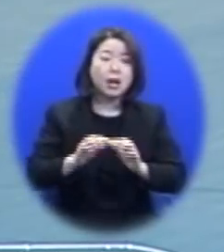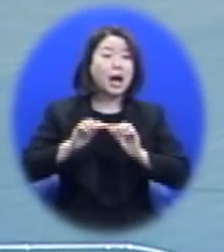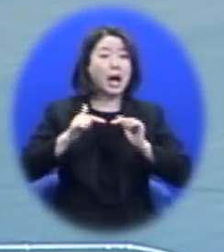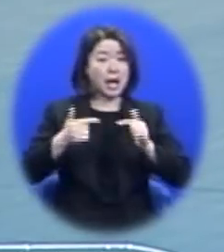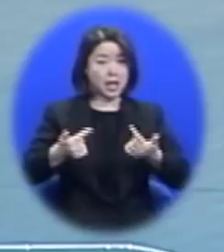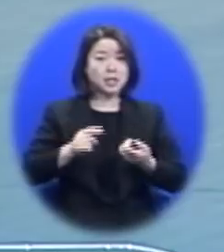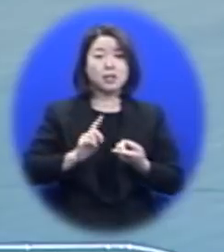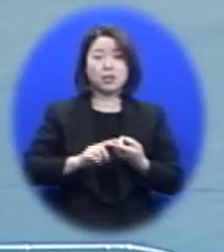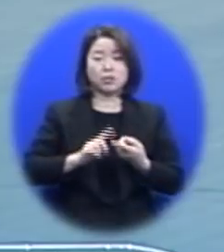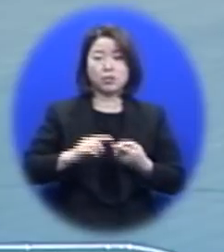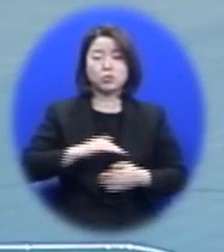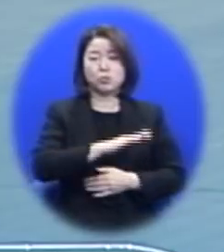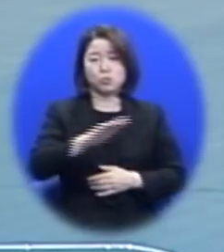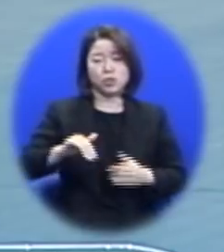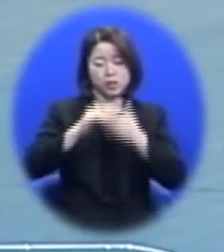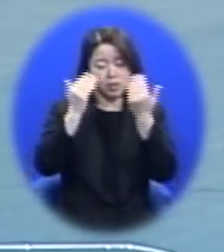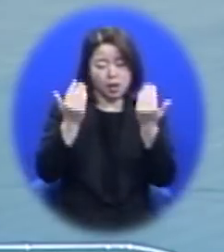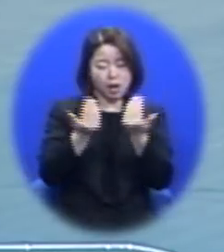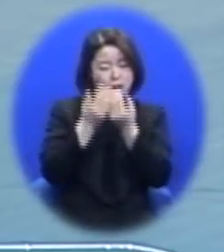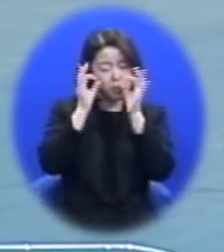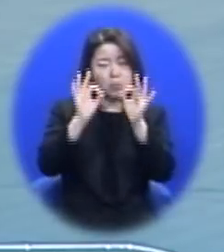다 보고 있는 때에 있습니다.